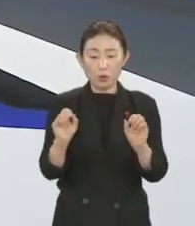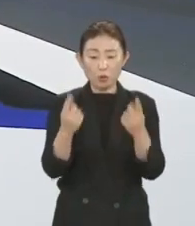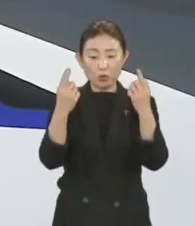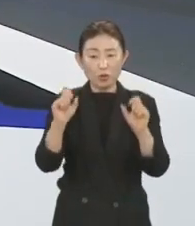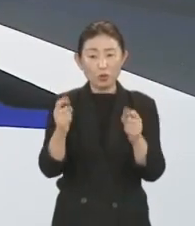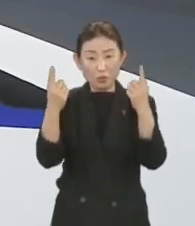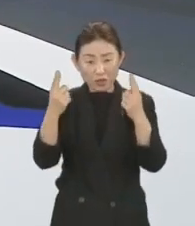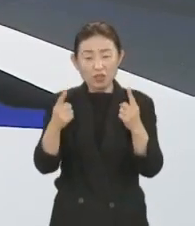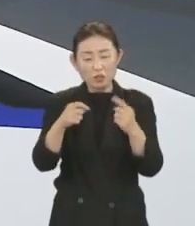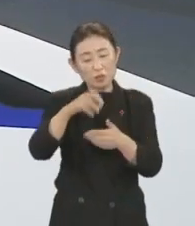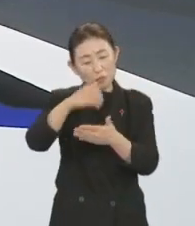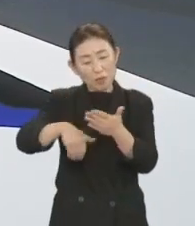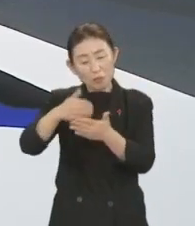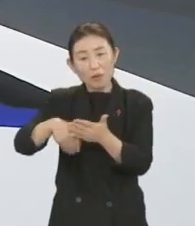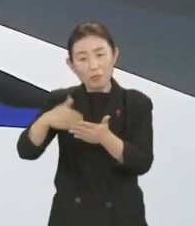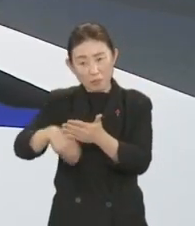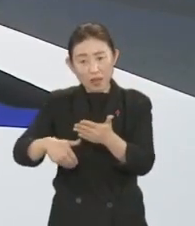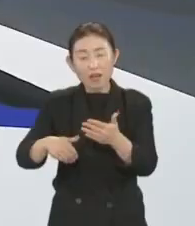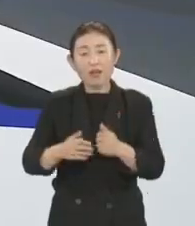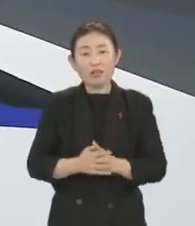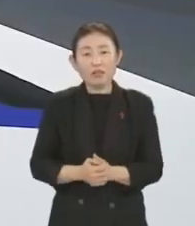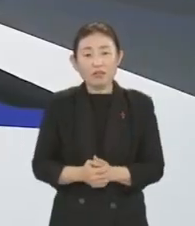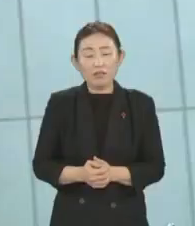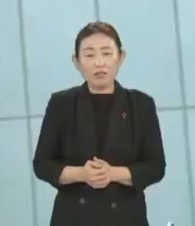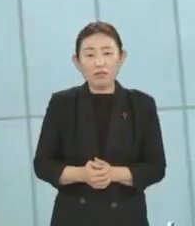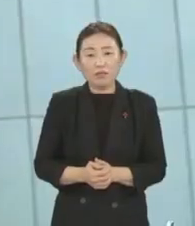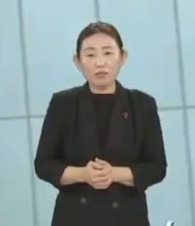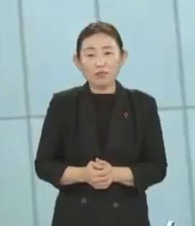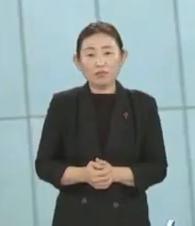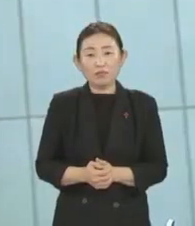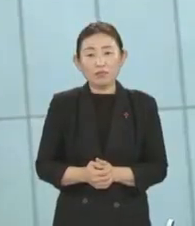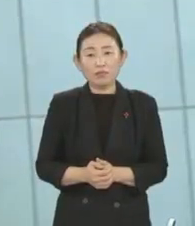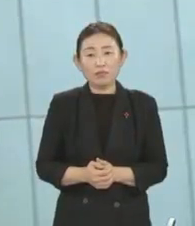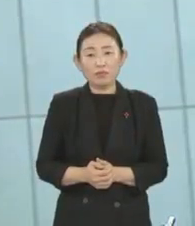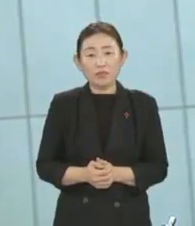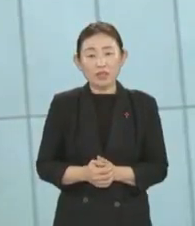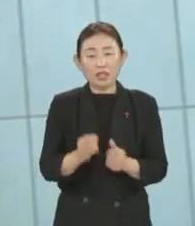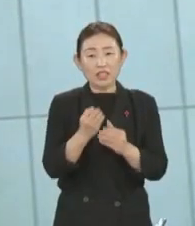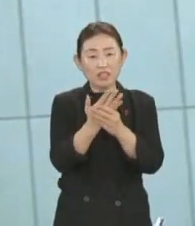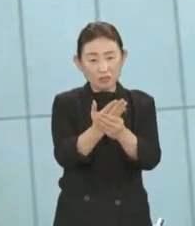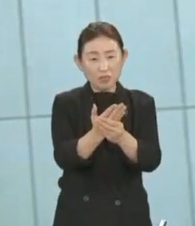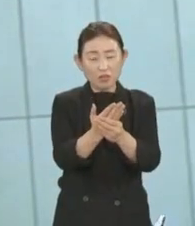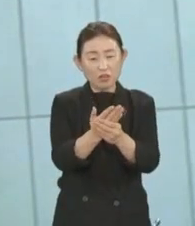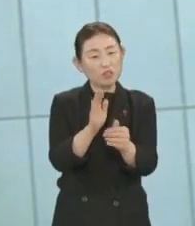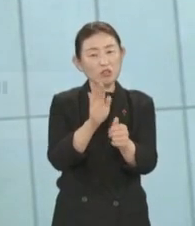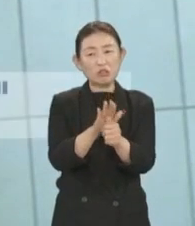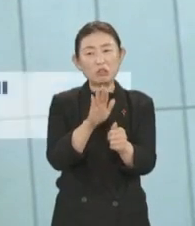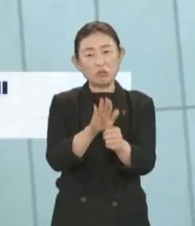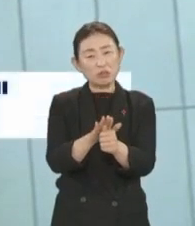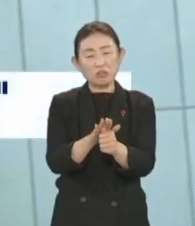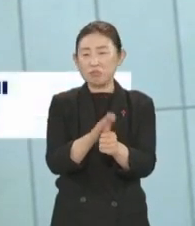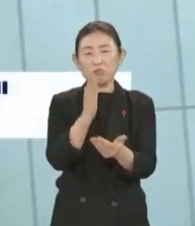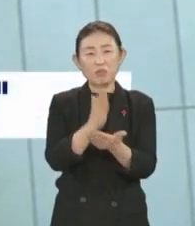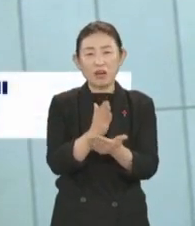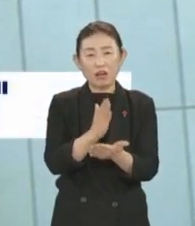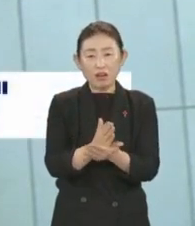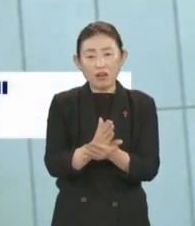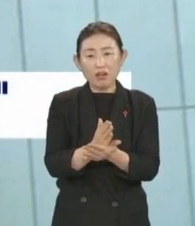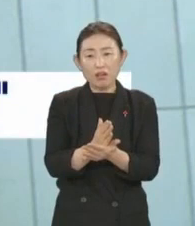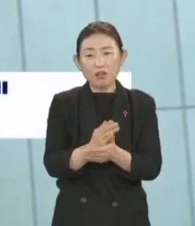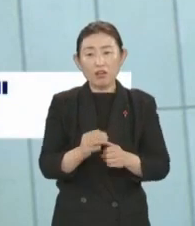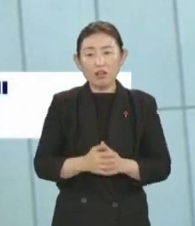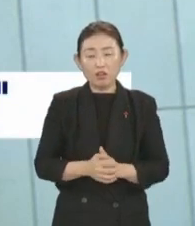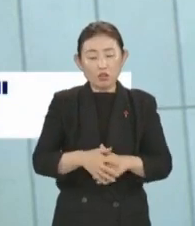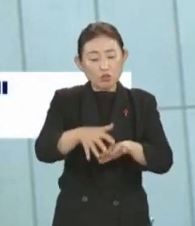되잖아요. 중복되는 부분을 가자 해서 한 거고 이런 그 현금성적인 그런 지원 그런 부분보다는